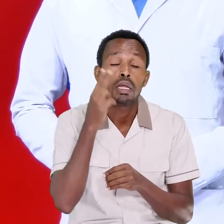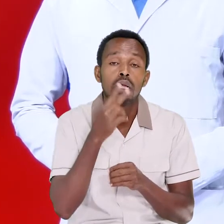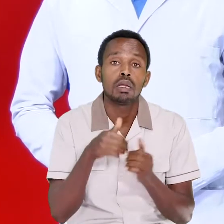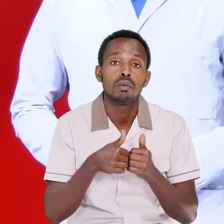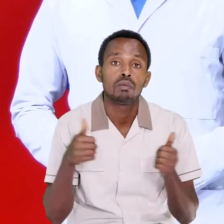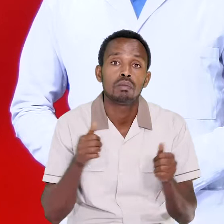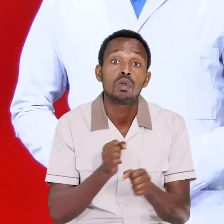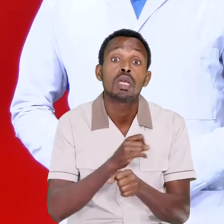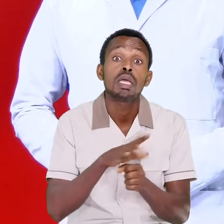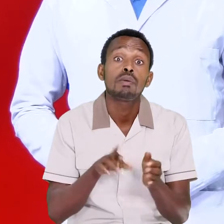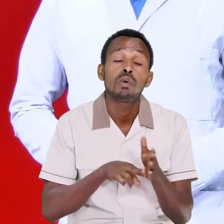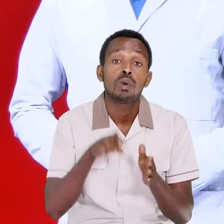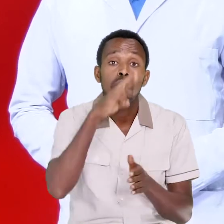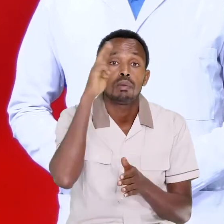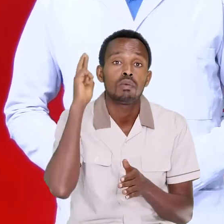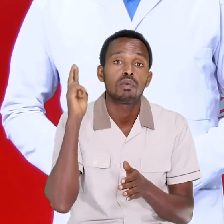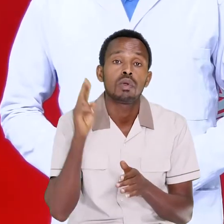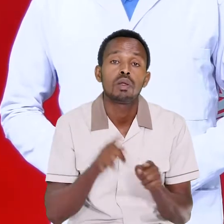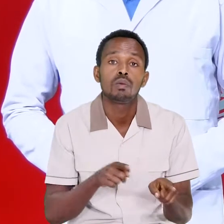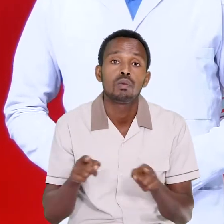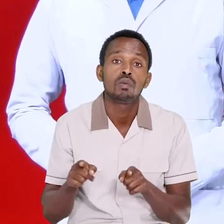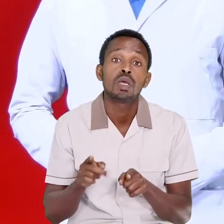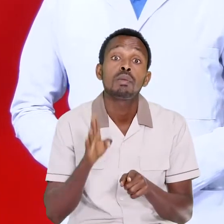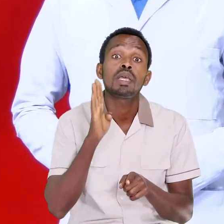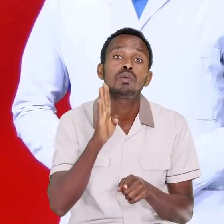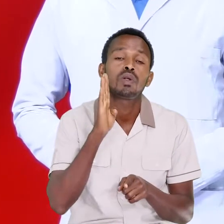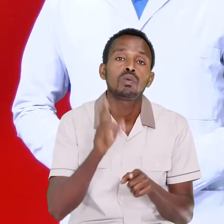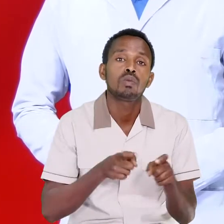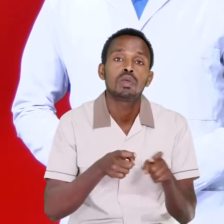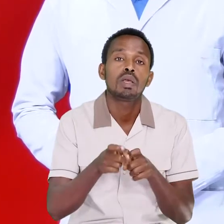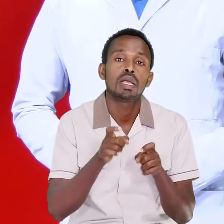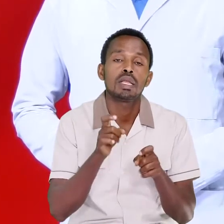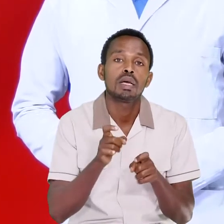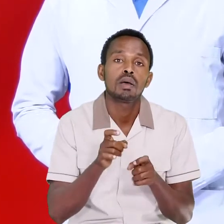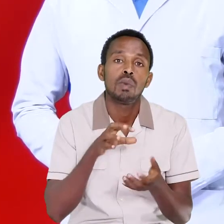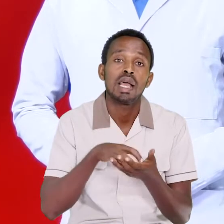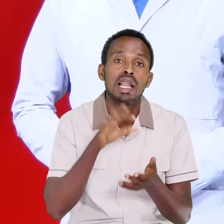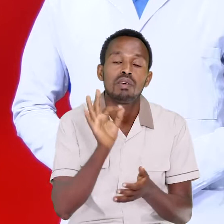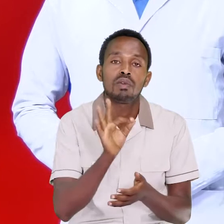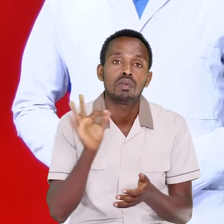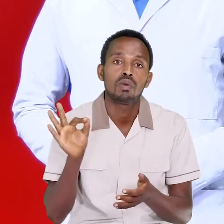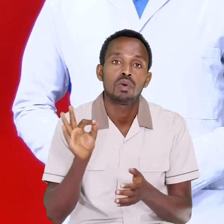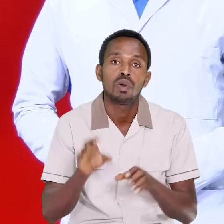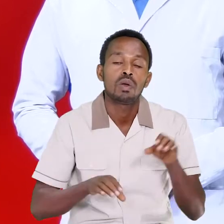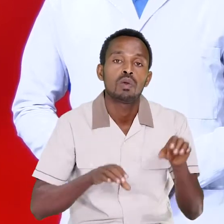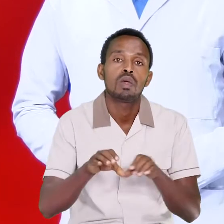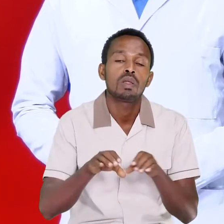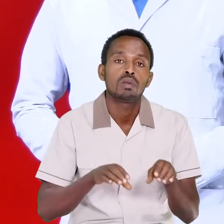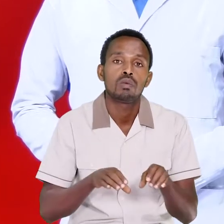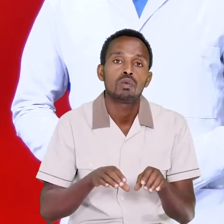Dhibee koronaa kana sababeeffachuudhaan immoo biiroon barnoota bulchiisa magaalaa Finfinnee gochawwan isin gochuu